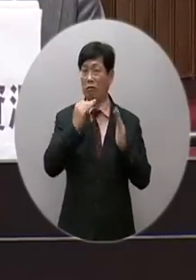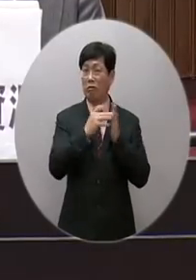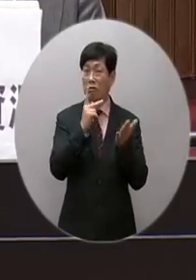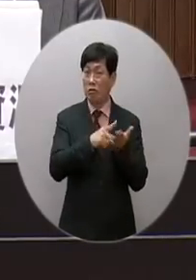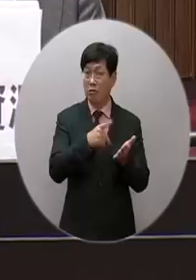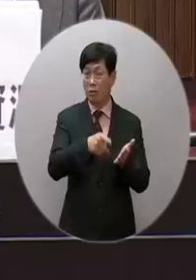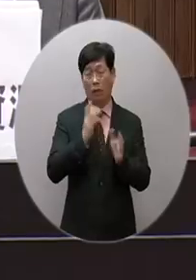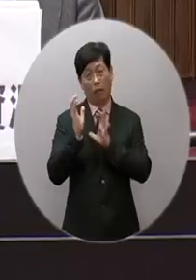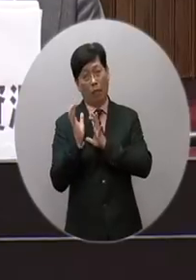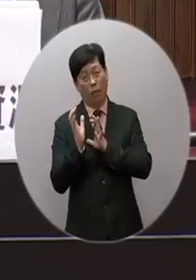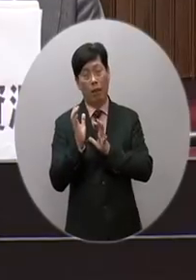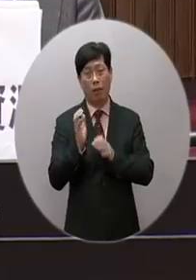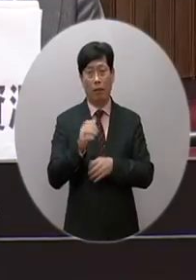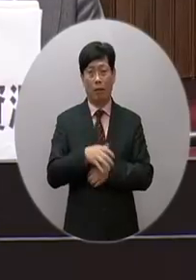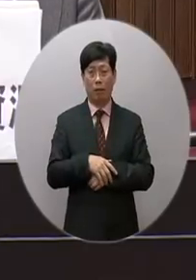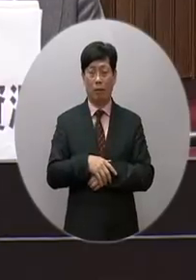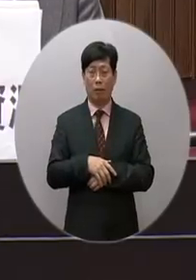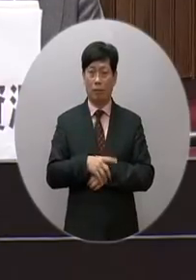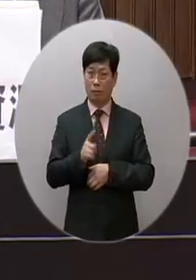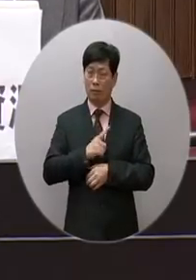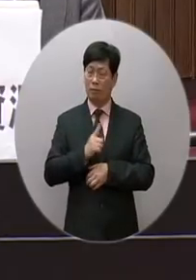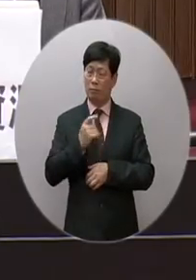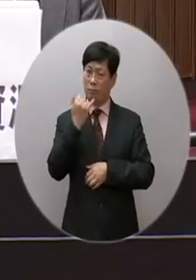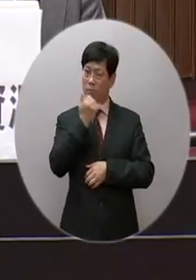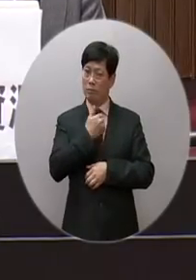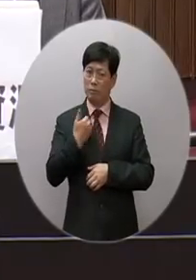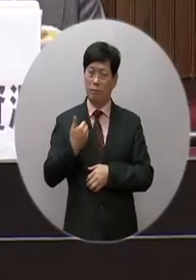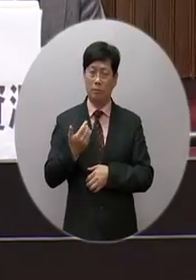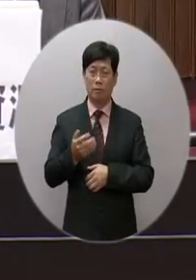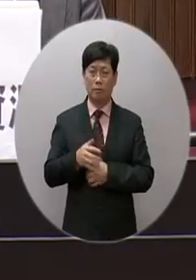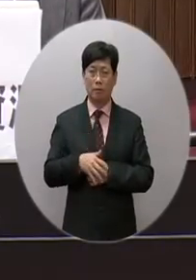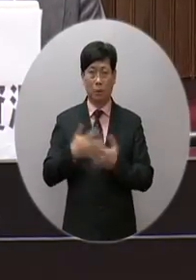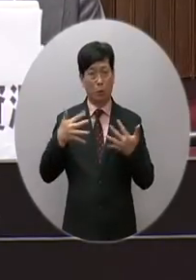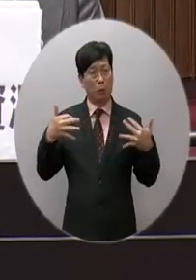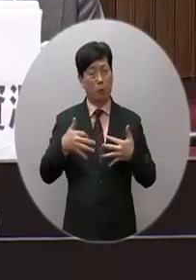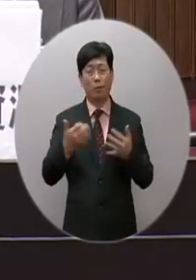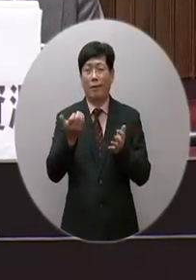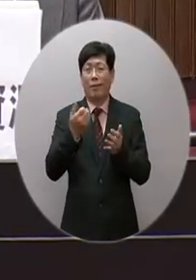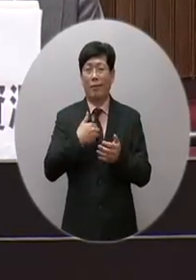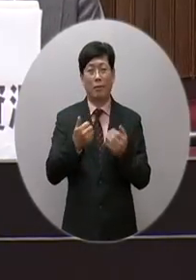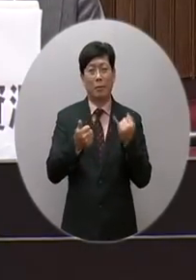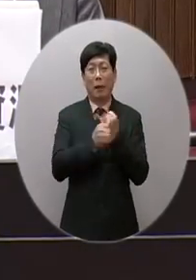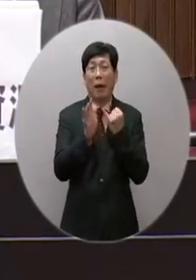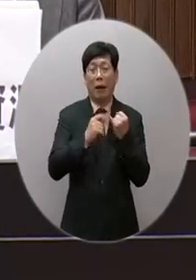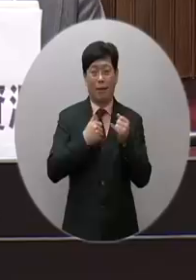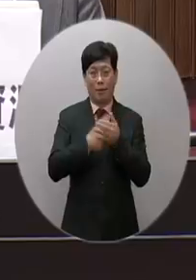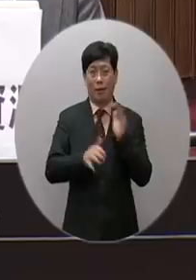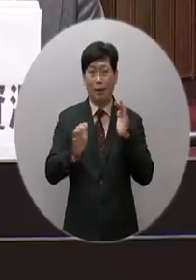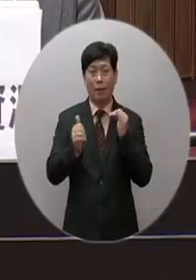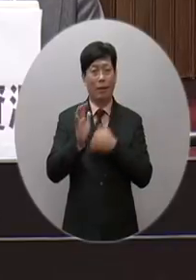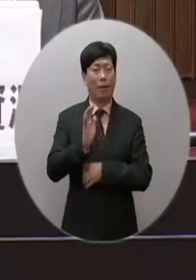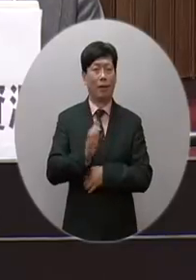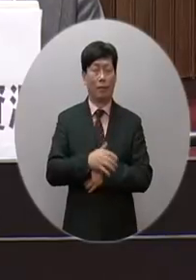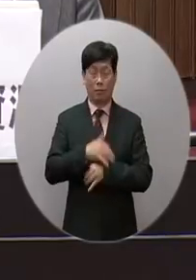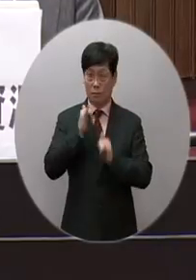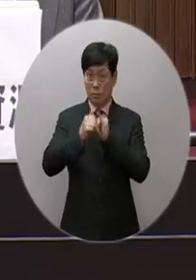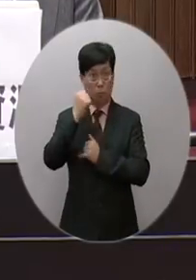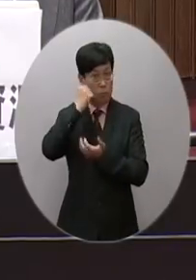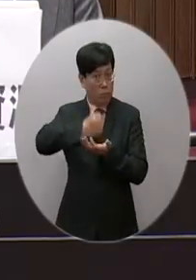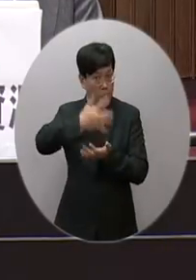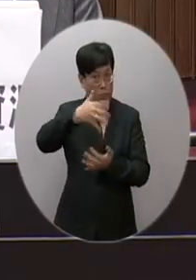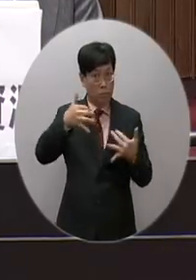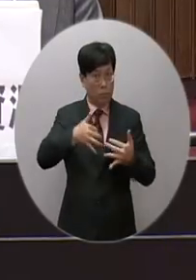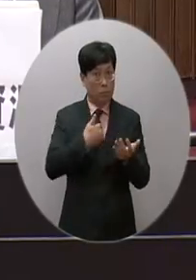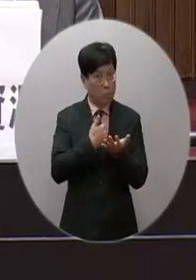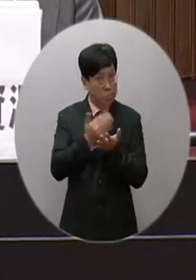金的这个压力造成他可能就是很多问题嘛，刚刚说不结婚不生小孩。所以社会住宅的这